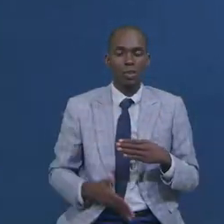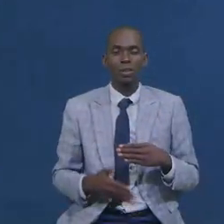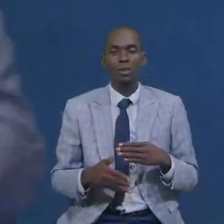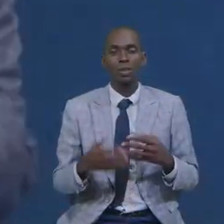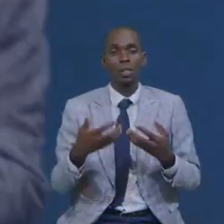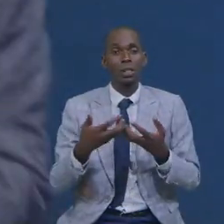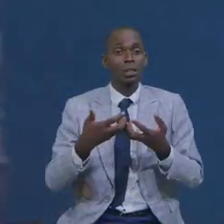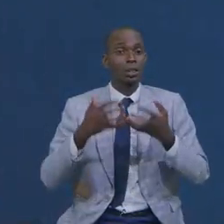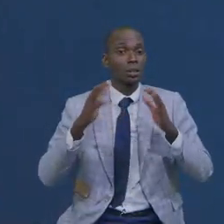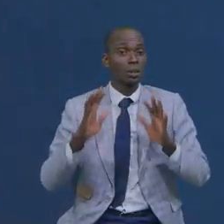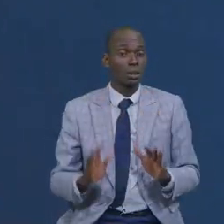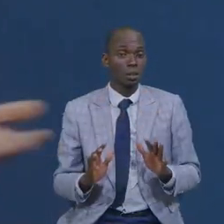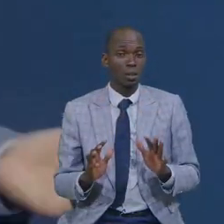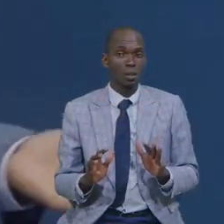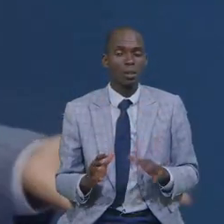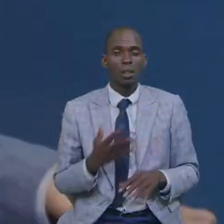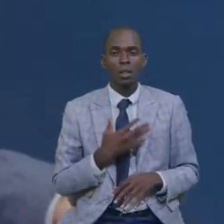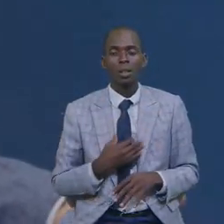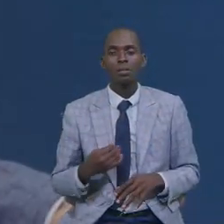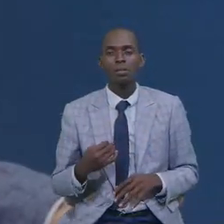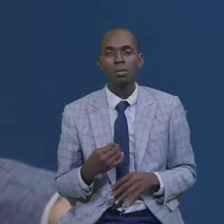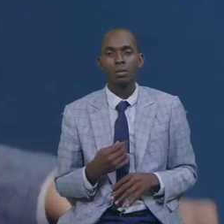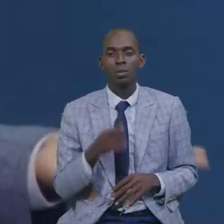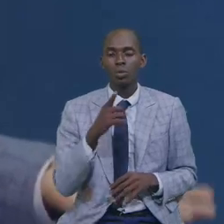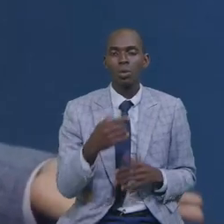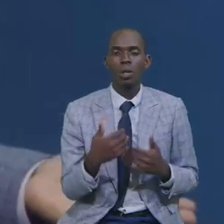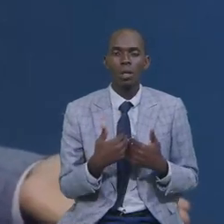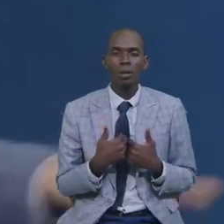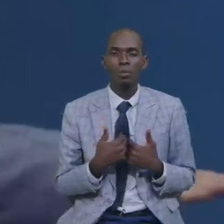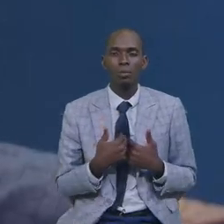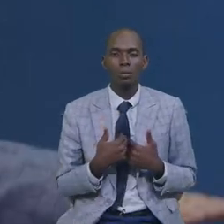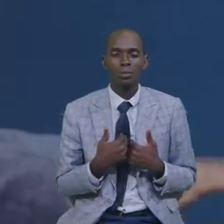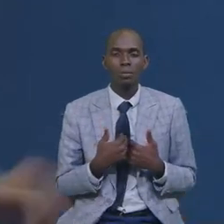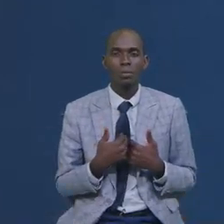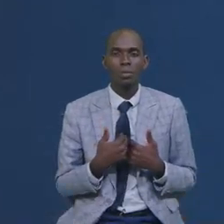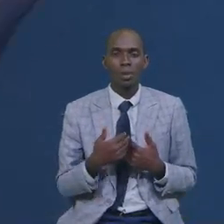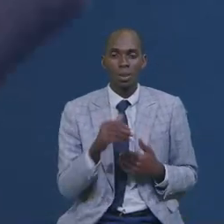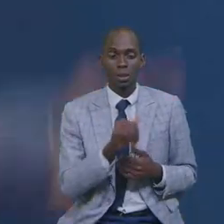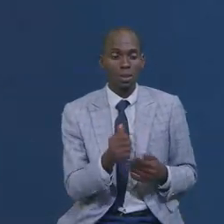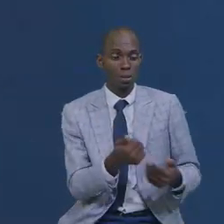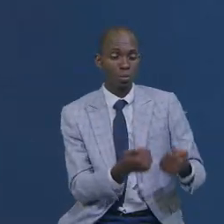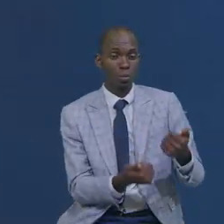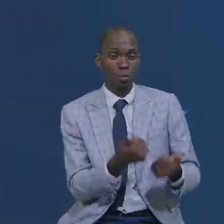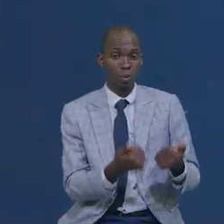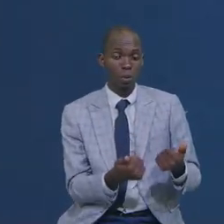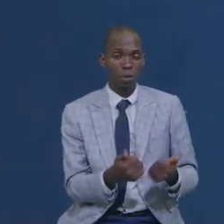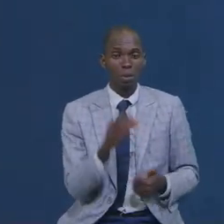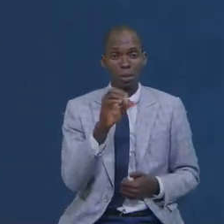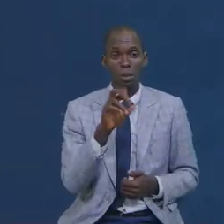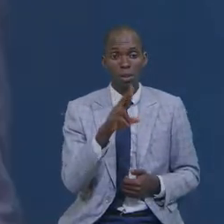tu as un ingénieur accompli et tu es mécanicien et tu as un véhicule